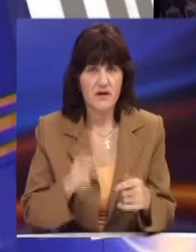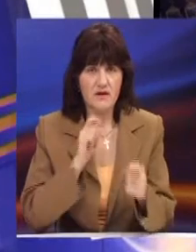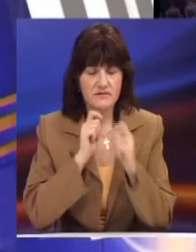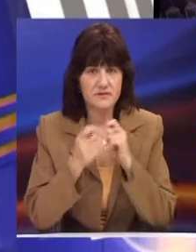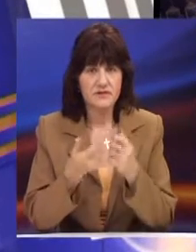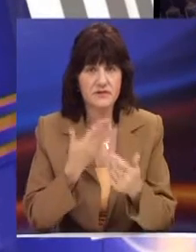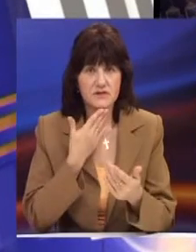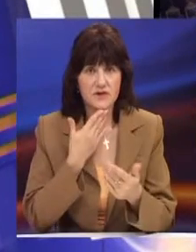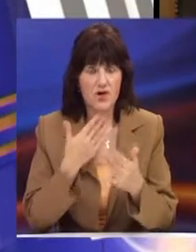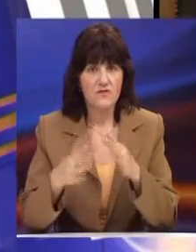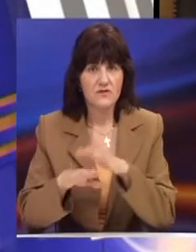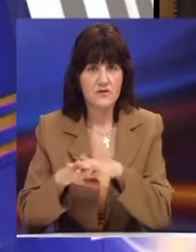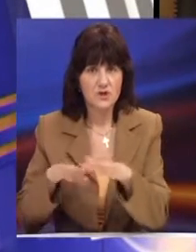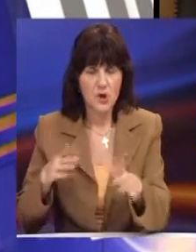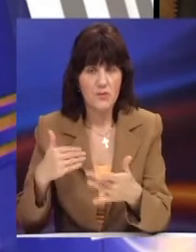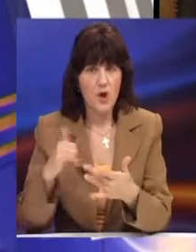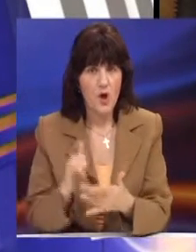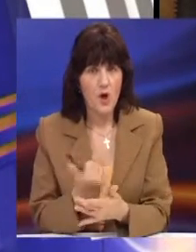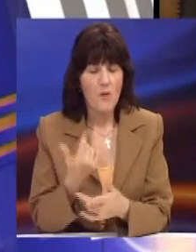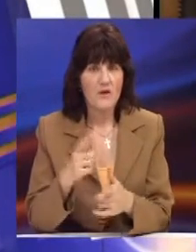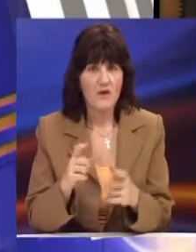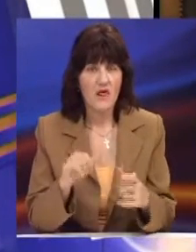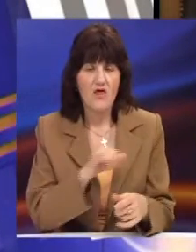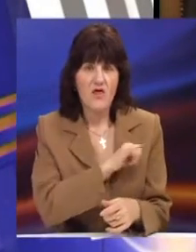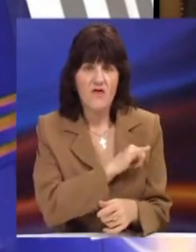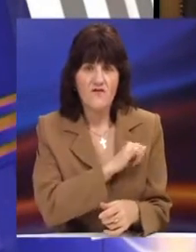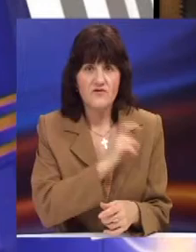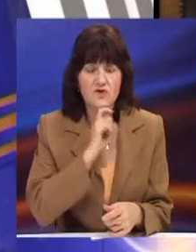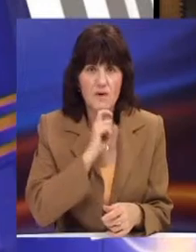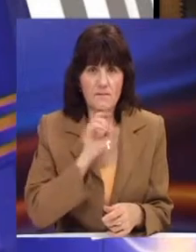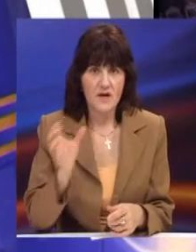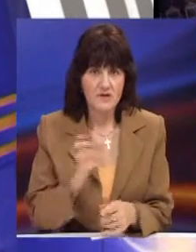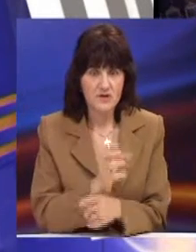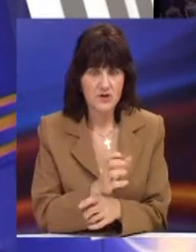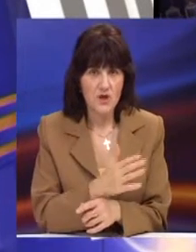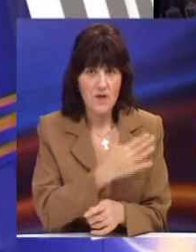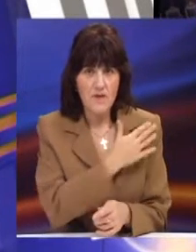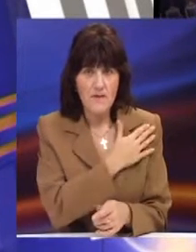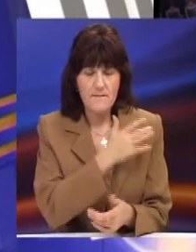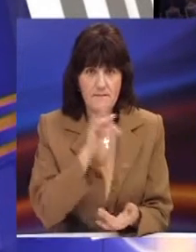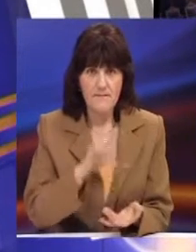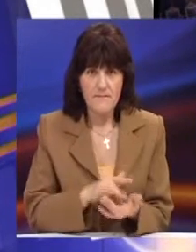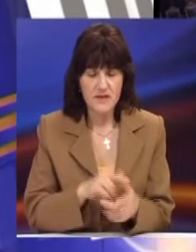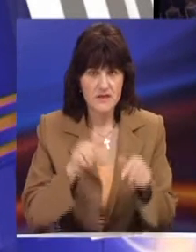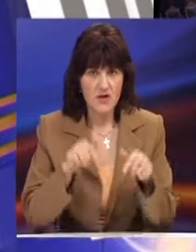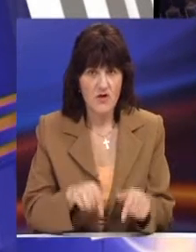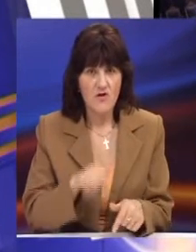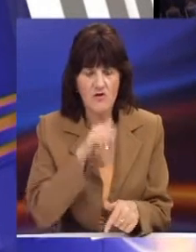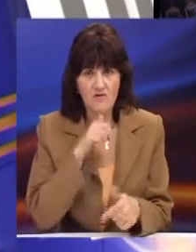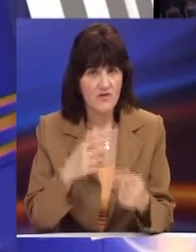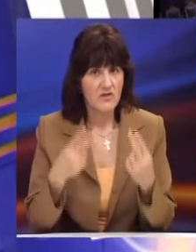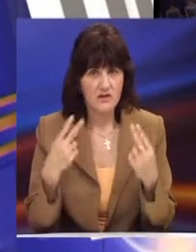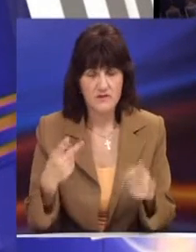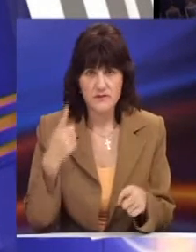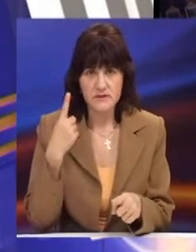na današnjoj skupštini jeste da će gradonačelnik ponovo biti iz redova Saveza vojvođanskih Mađara. Mesto gradonačelnika Subotice za ovu stranku je